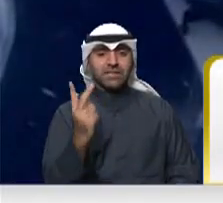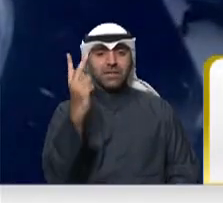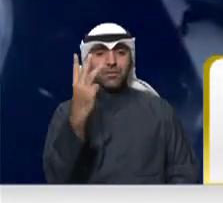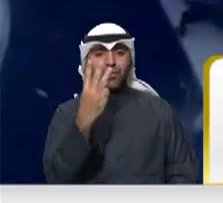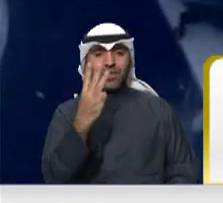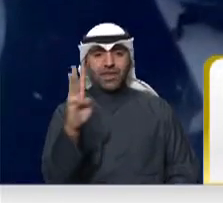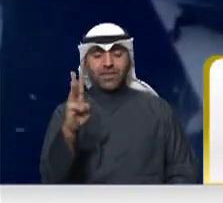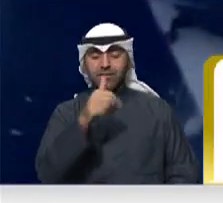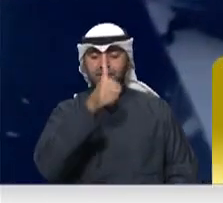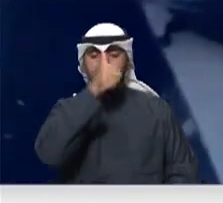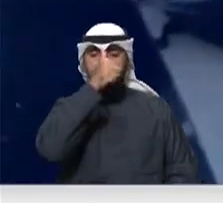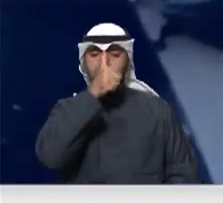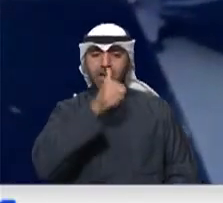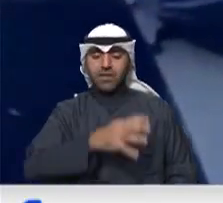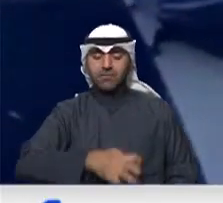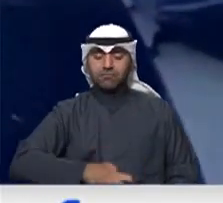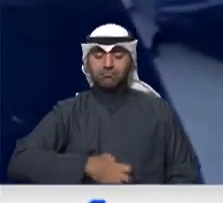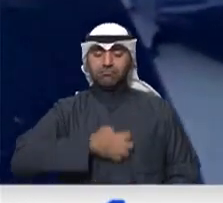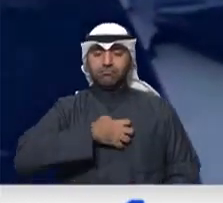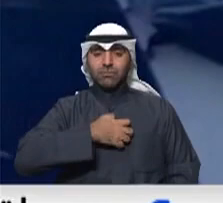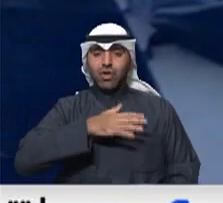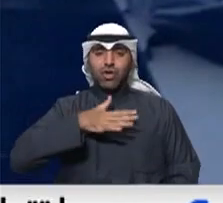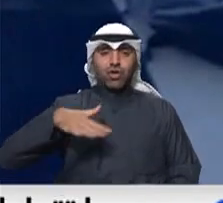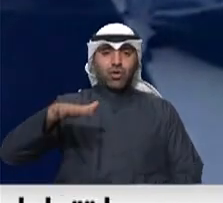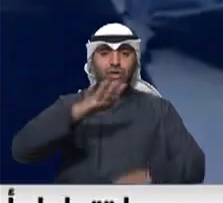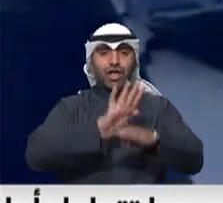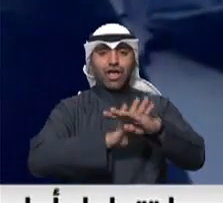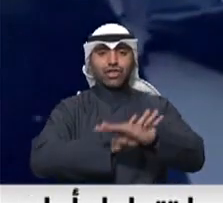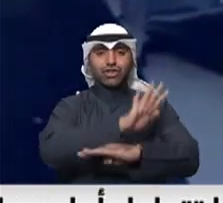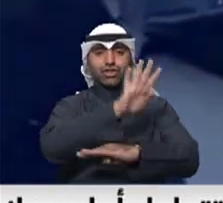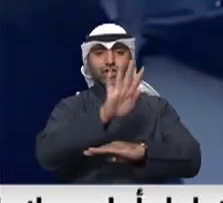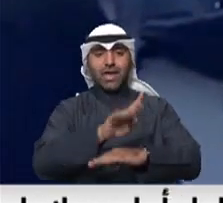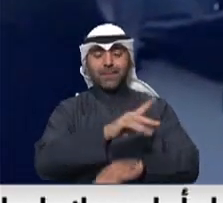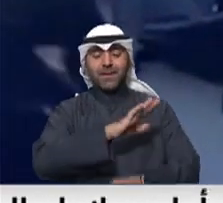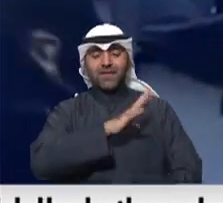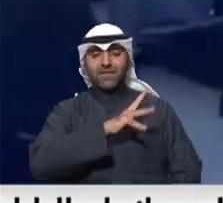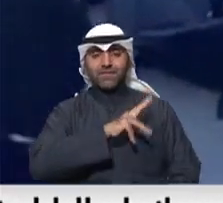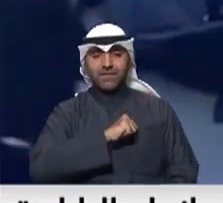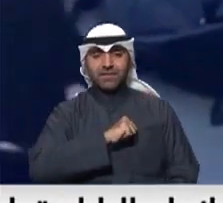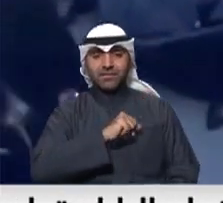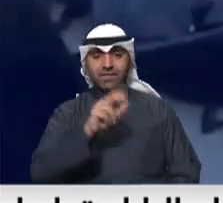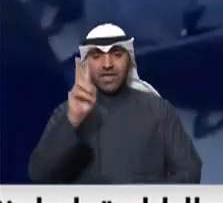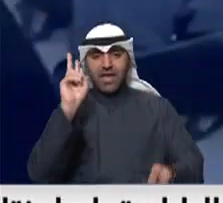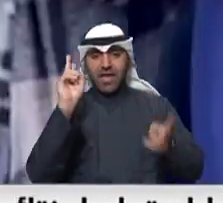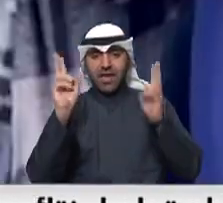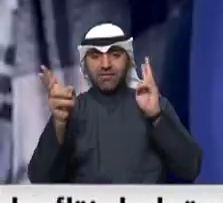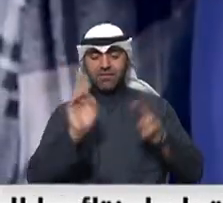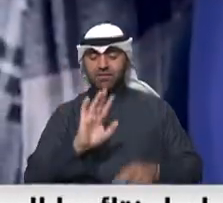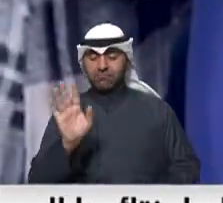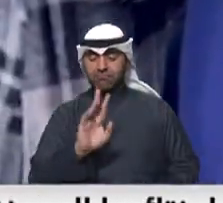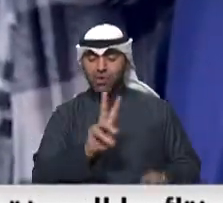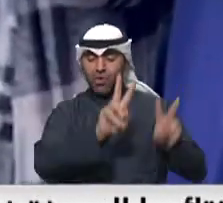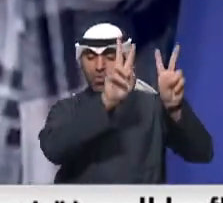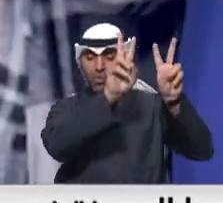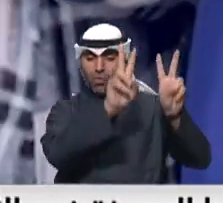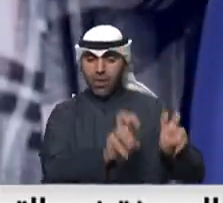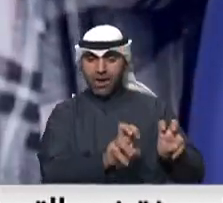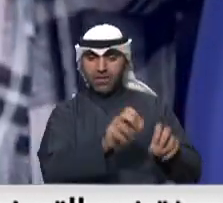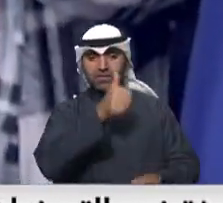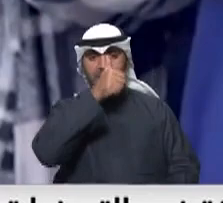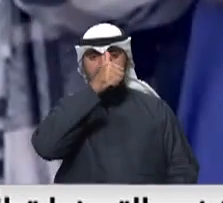غزه حيث تنتهج سلطات الاحتلال خطه مدروسه لانهاء الوجود الفلسطيني من على الارض عبر قتل